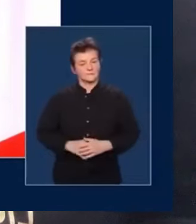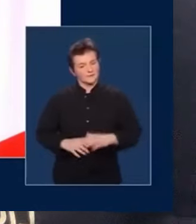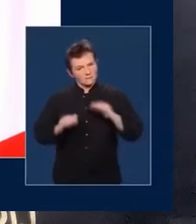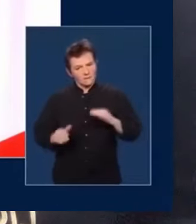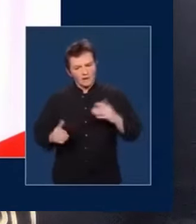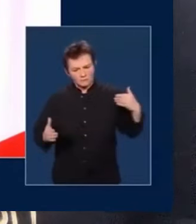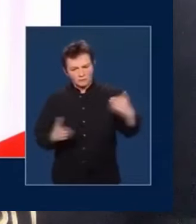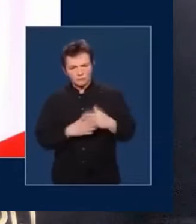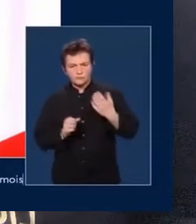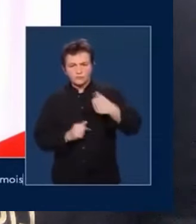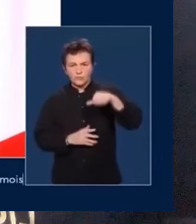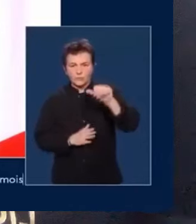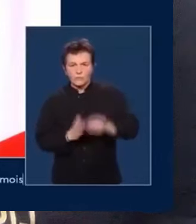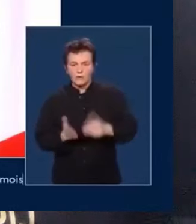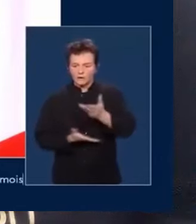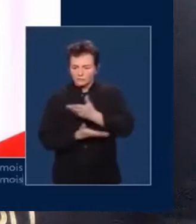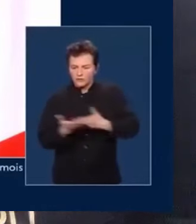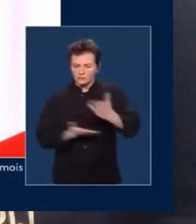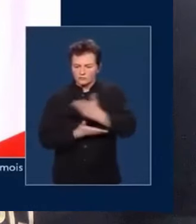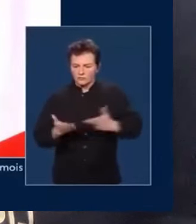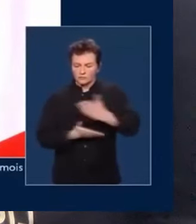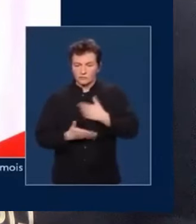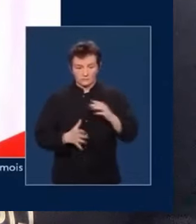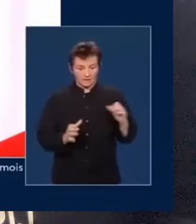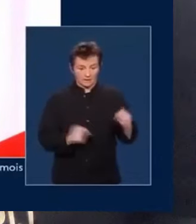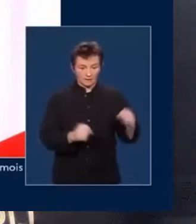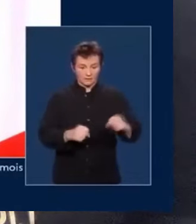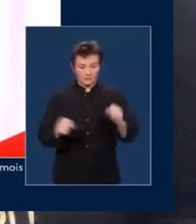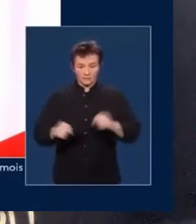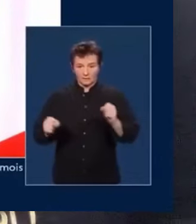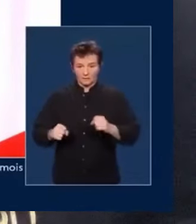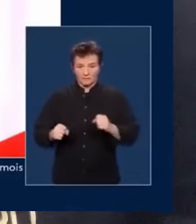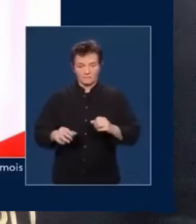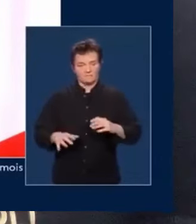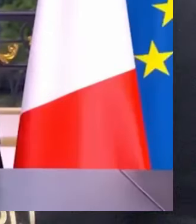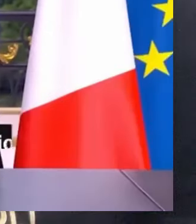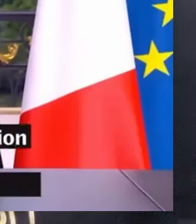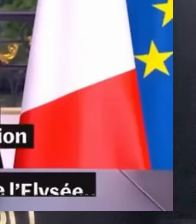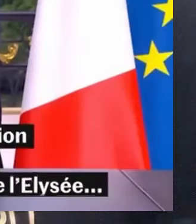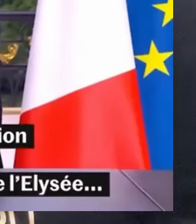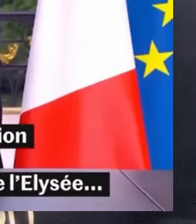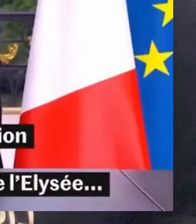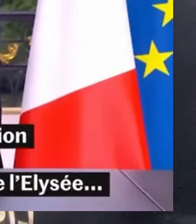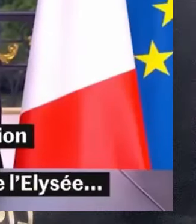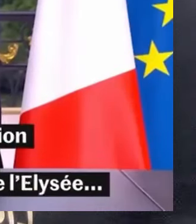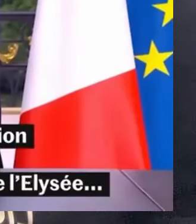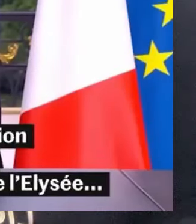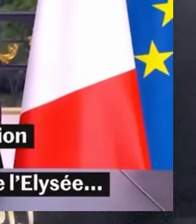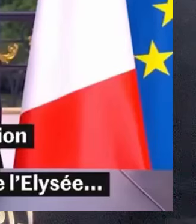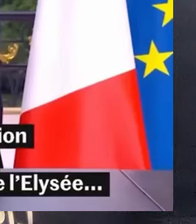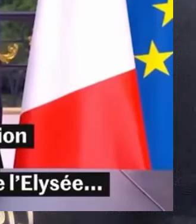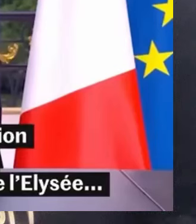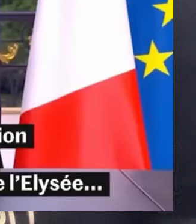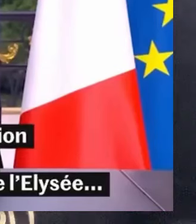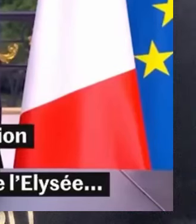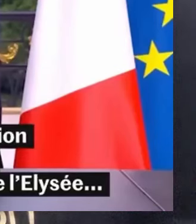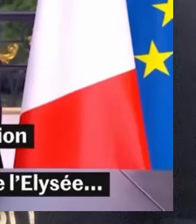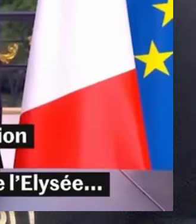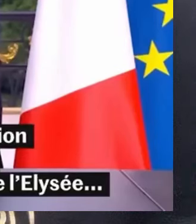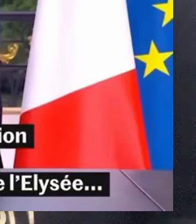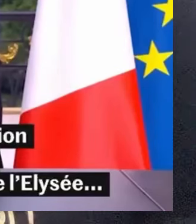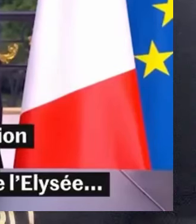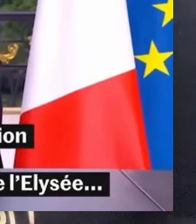mois de Un concertation, discours un de consensus bonimenteur. retrouvé, et Un discours de vagabond politique.